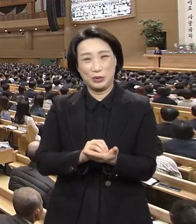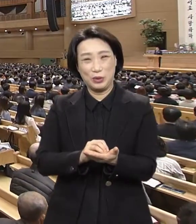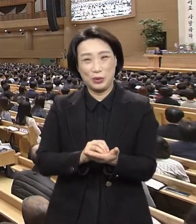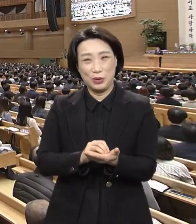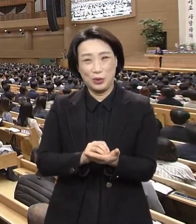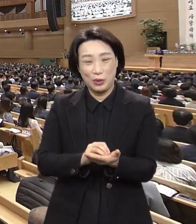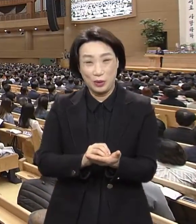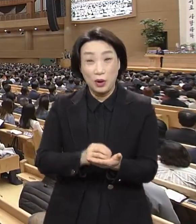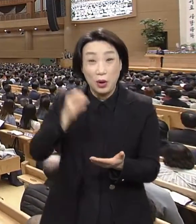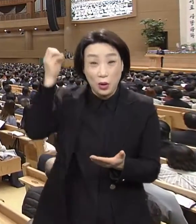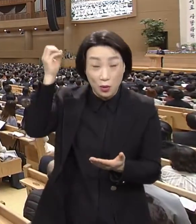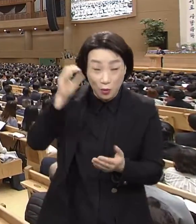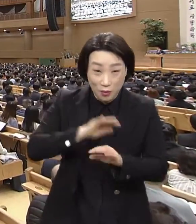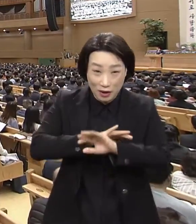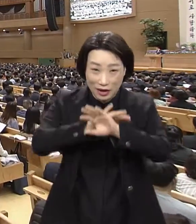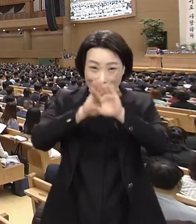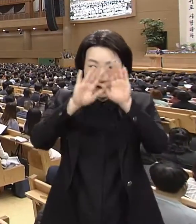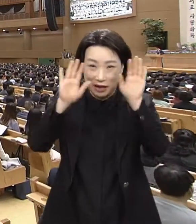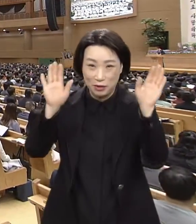찾고